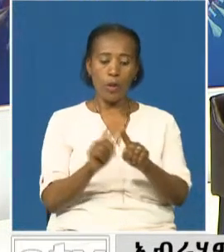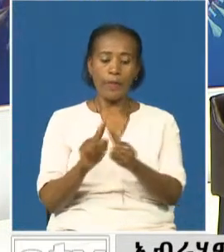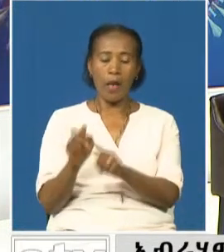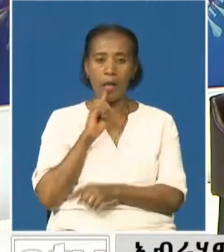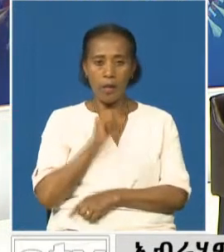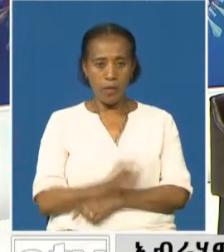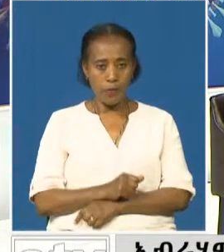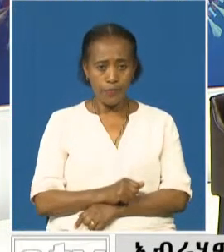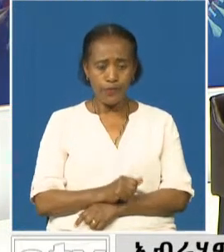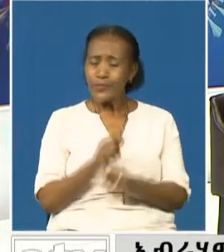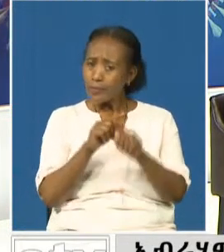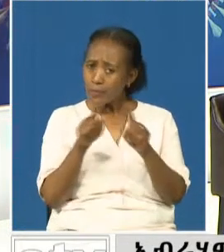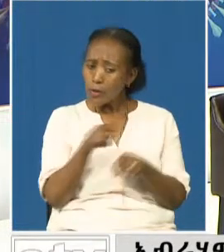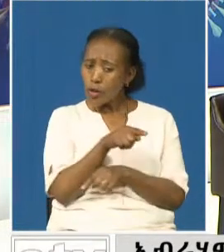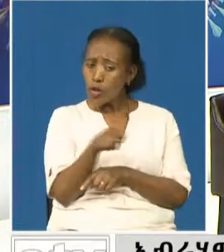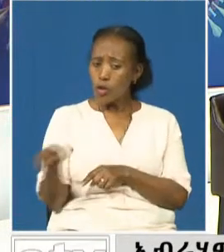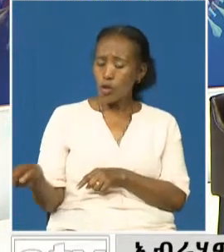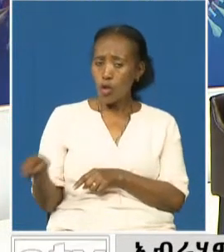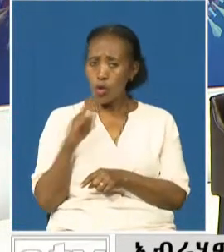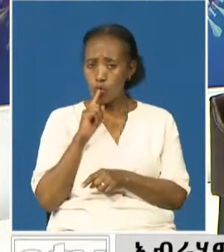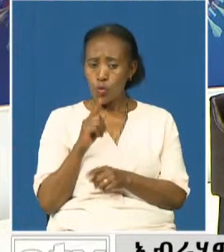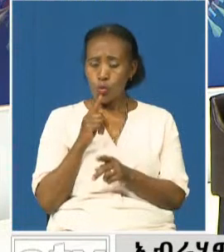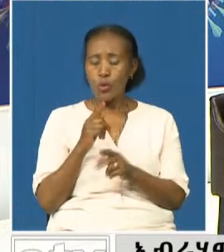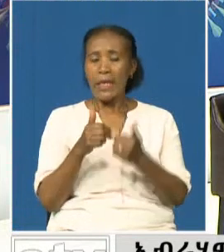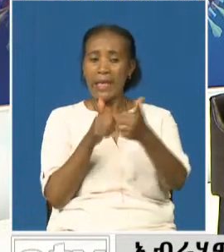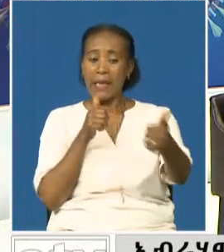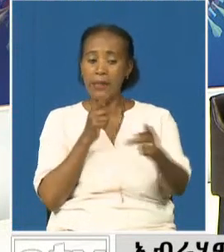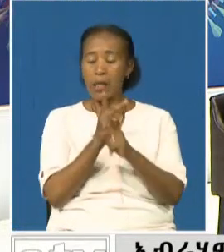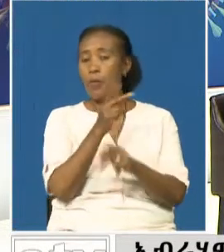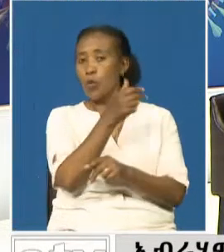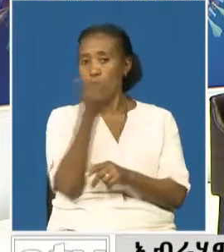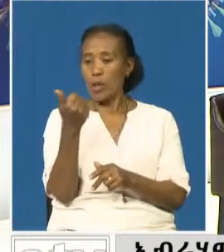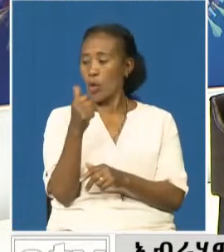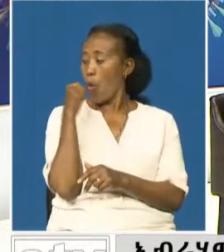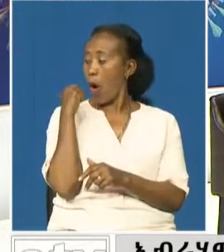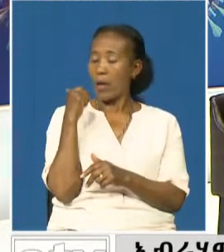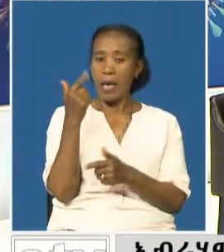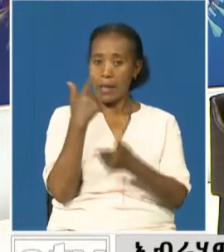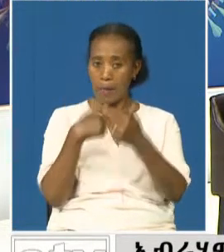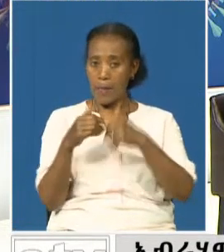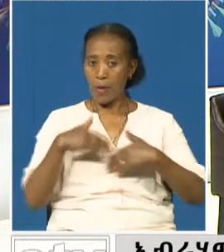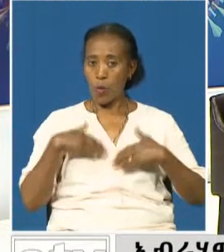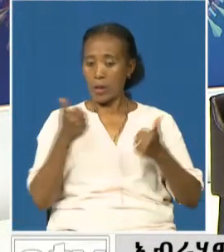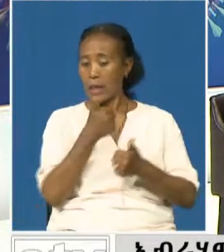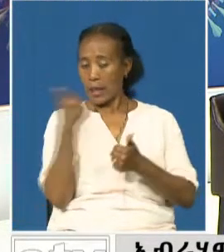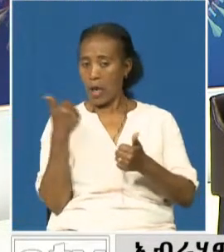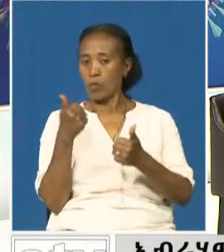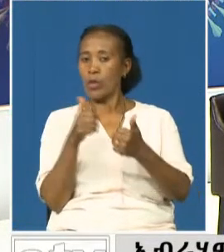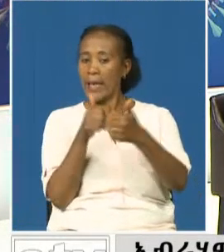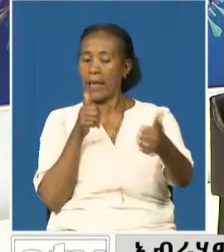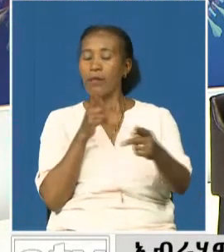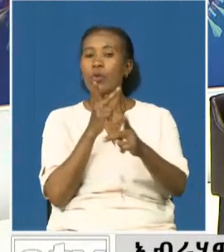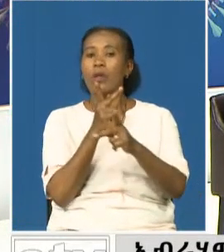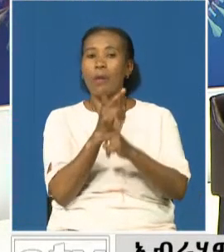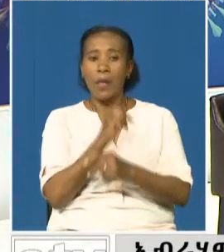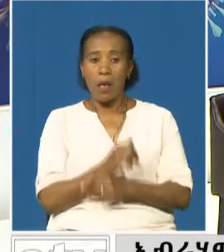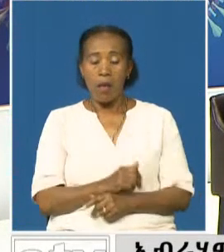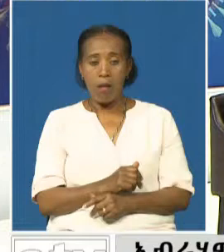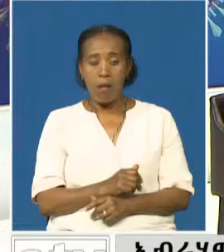ነው። ነገር ግን እነሱ ርቀት ሲጠብቁ ሌላውም ከኋላቸው የሚመጣው ወጣት ሌላውም ርቀትን ይጠብቃል።